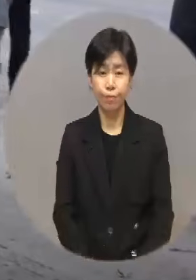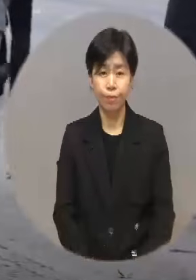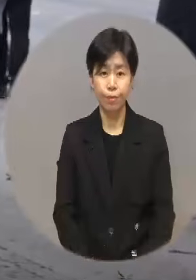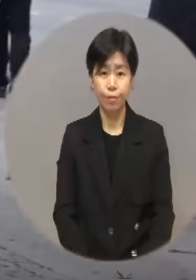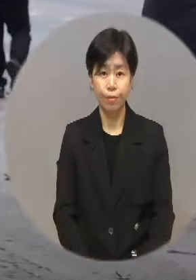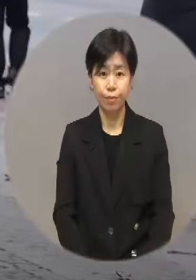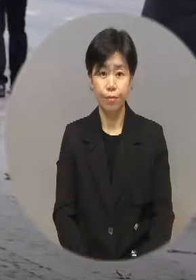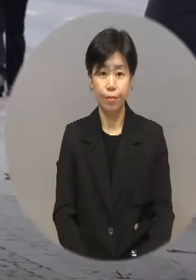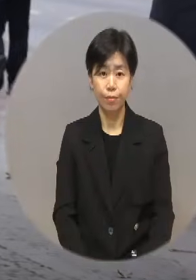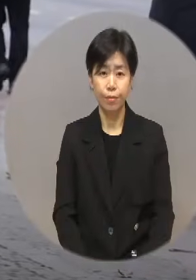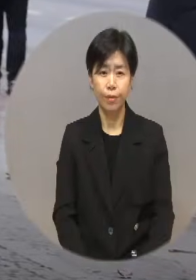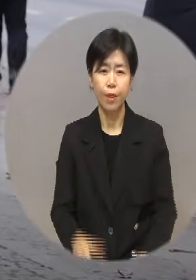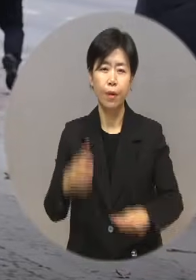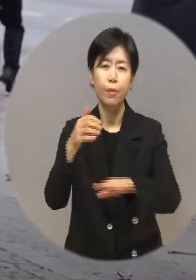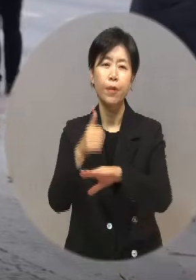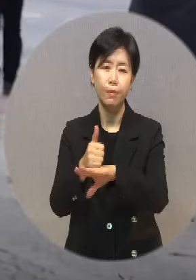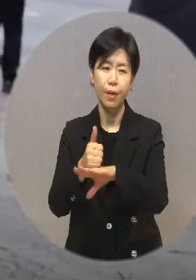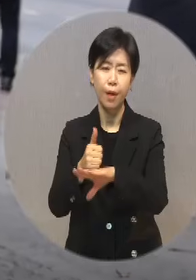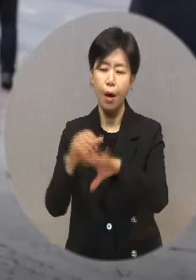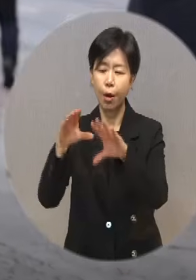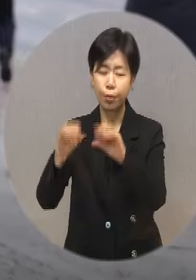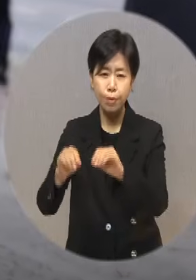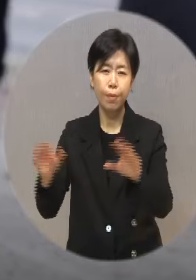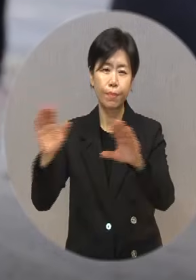분단의 마지막 밤이자 평화의 첫 새벽.